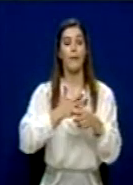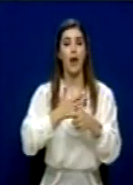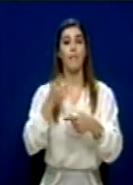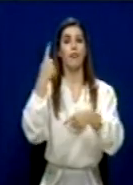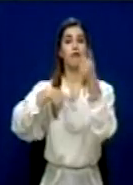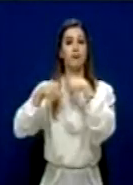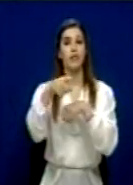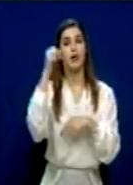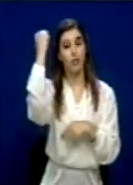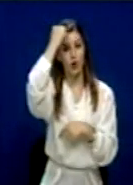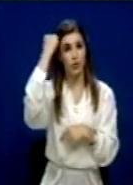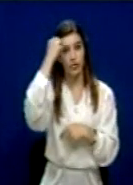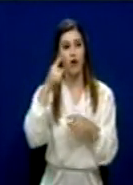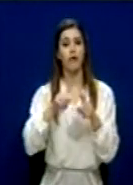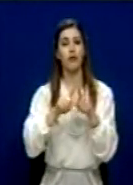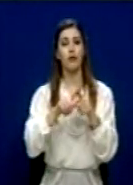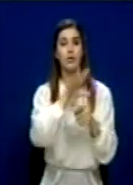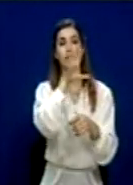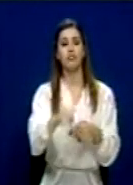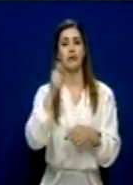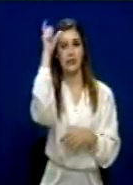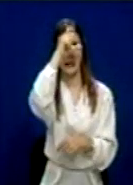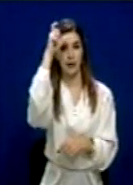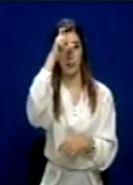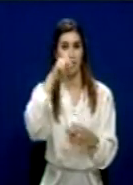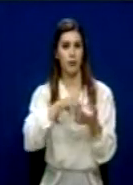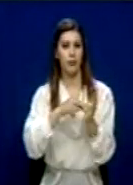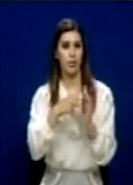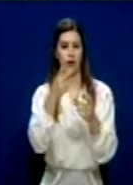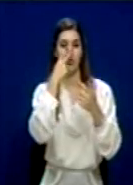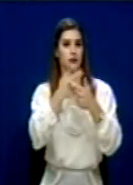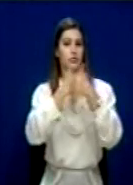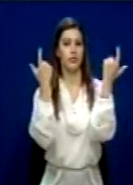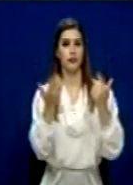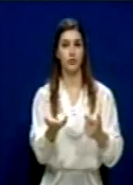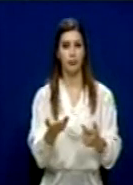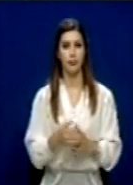praktikisht Kosovën në tutelën politike të Serbisë. Dhe kjo është shumë e qartë.